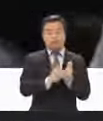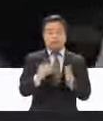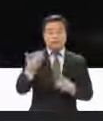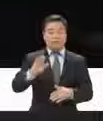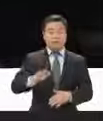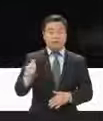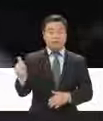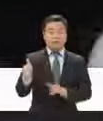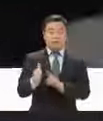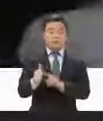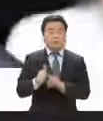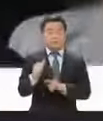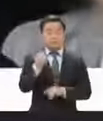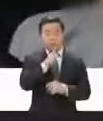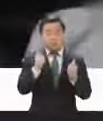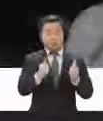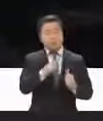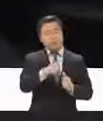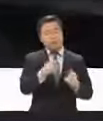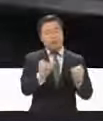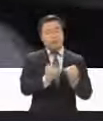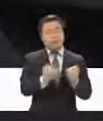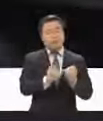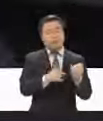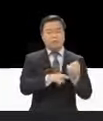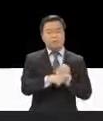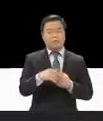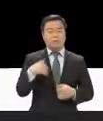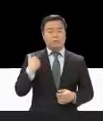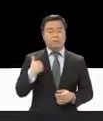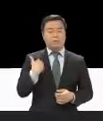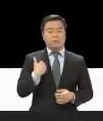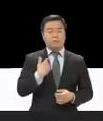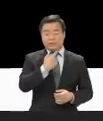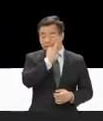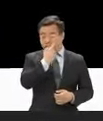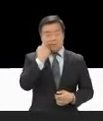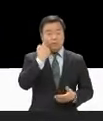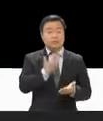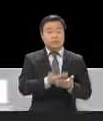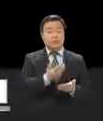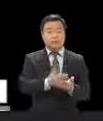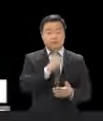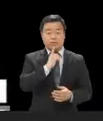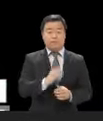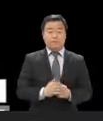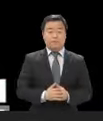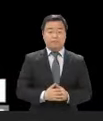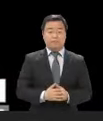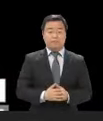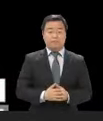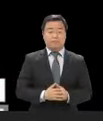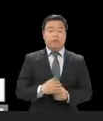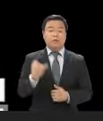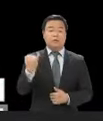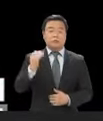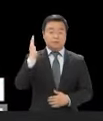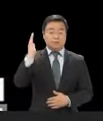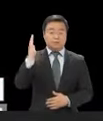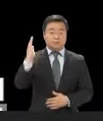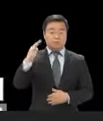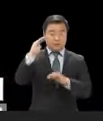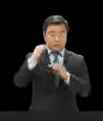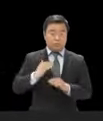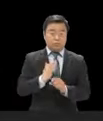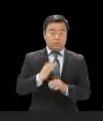여성의 주장을 전혀 못 믿겠다. 근거를 내놔라. 라고 하니까 여성 측에서 지금 근거를 제시한 것 중에 하나가 문자